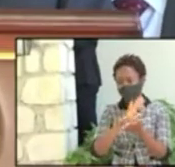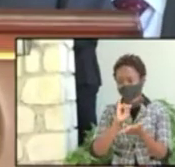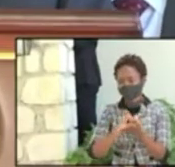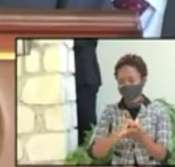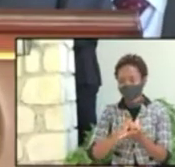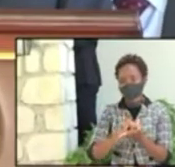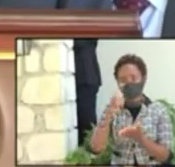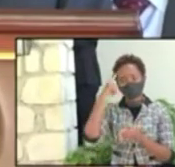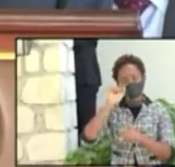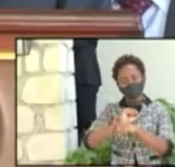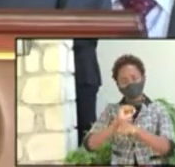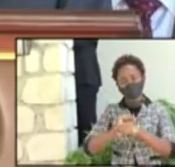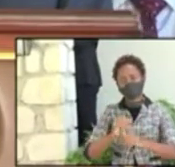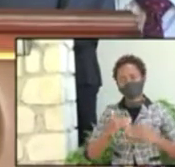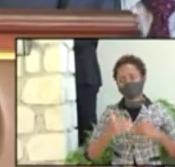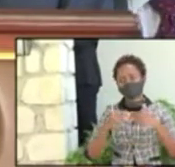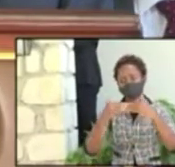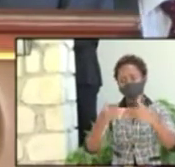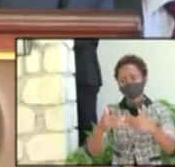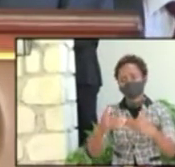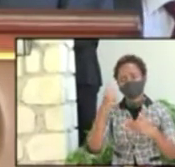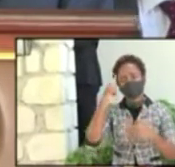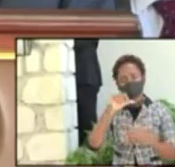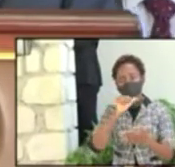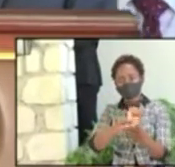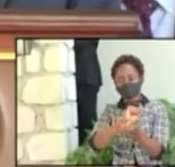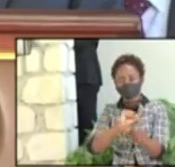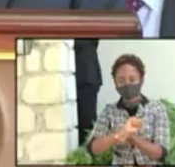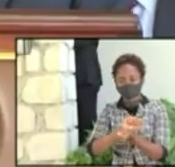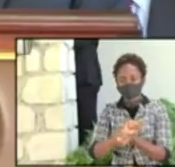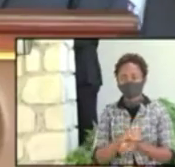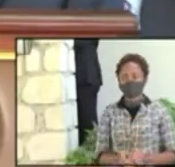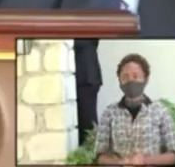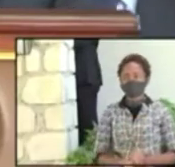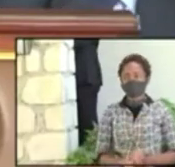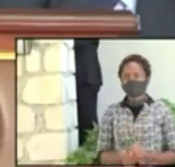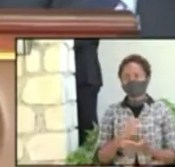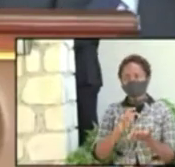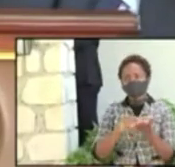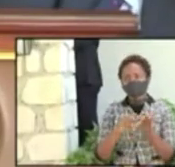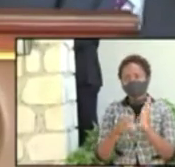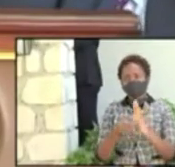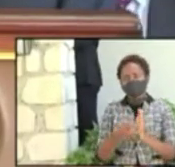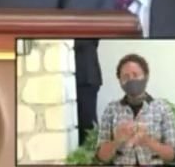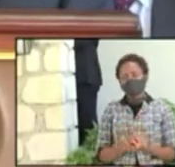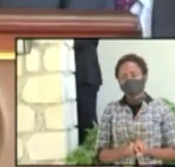Pour que le travail là capable de faire, il pas souffrir. Merci ministre. Ça veut dire, et